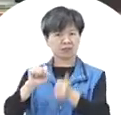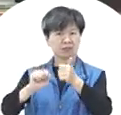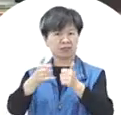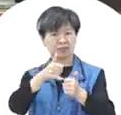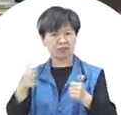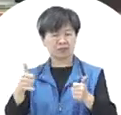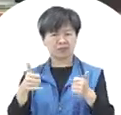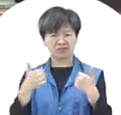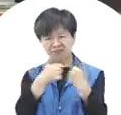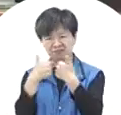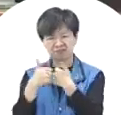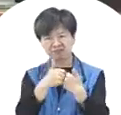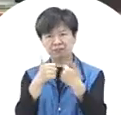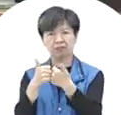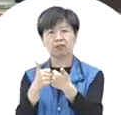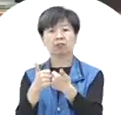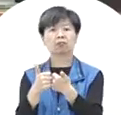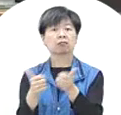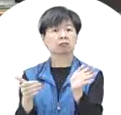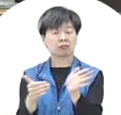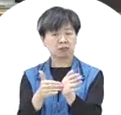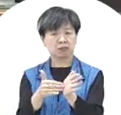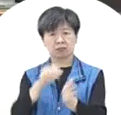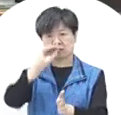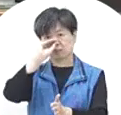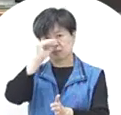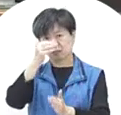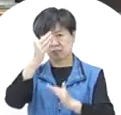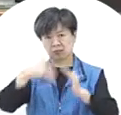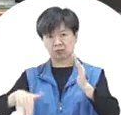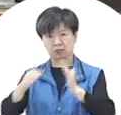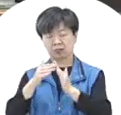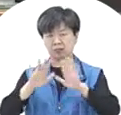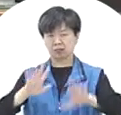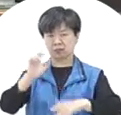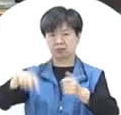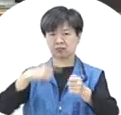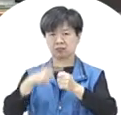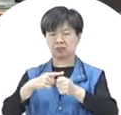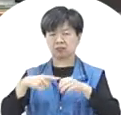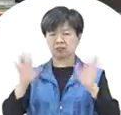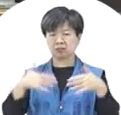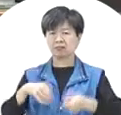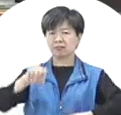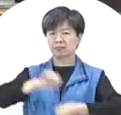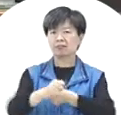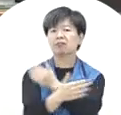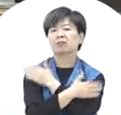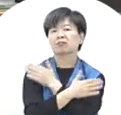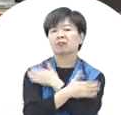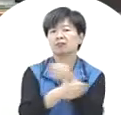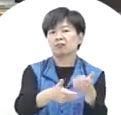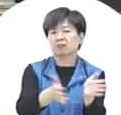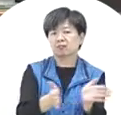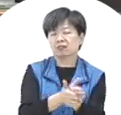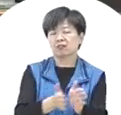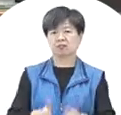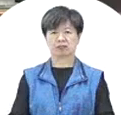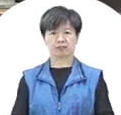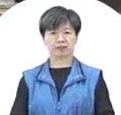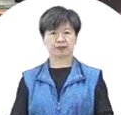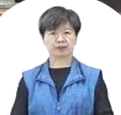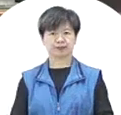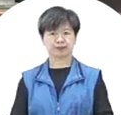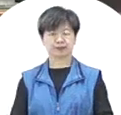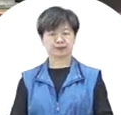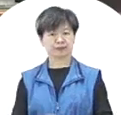会协调会后，特殊学校今年才会招收幼儿部的幼儿。到这里，我